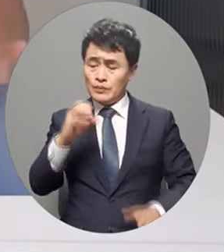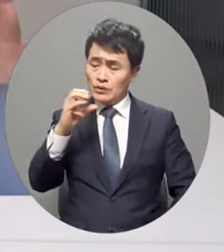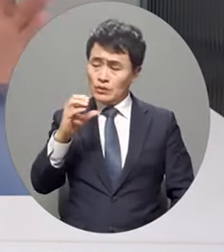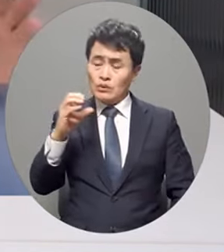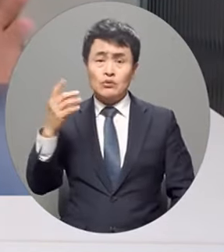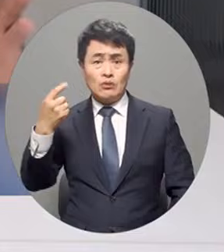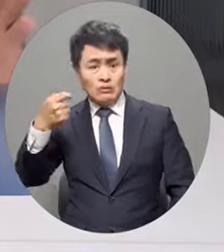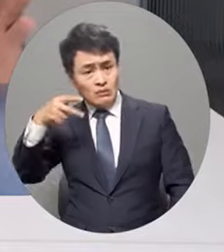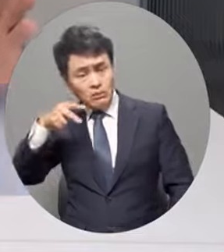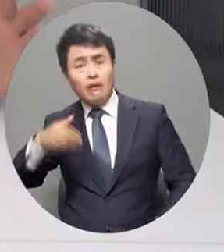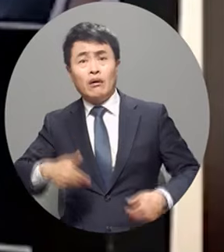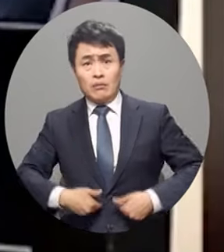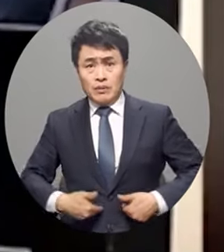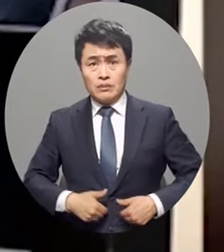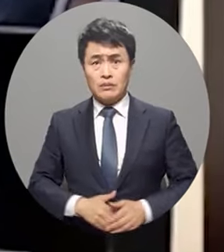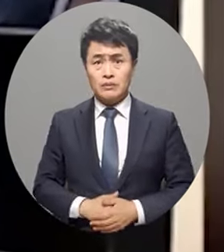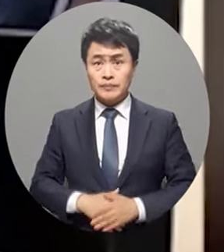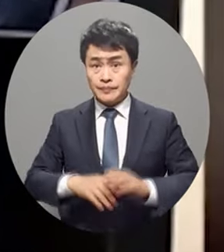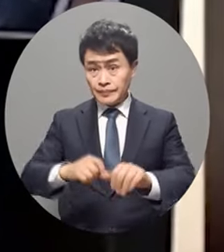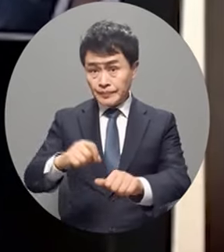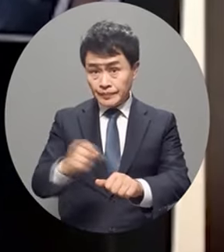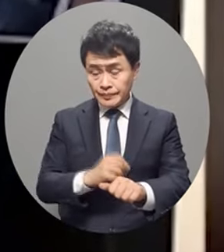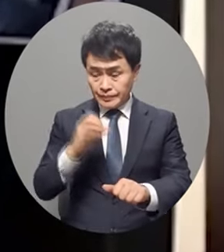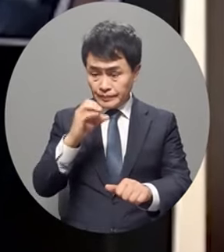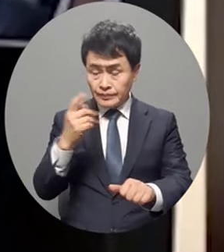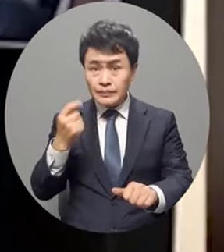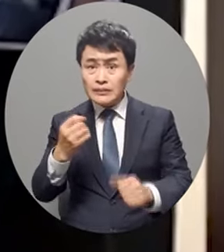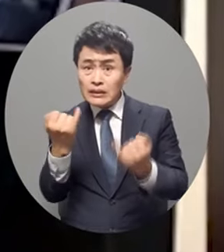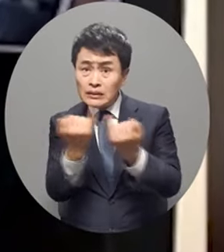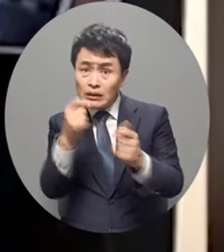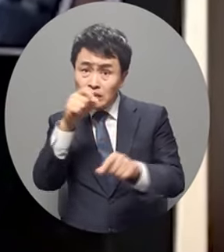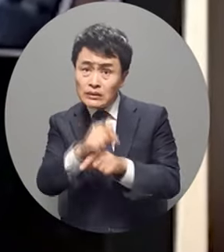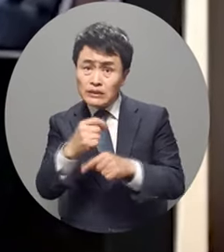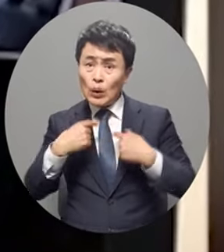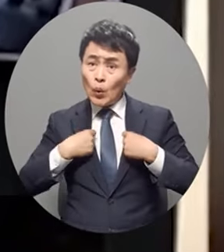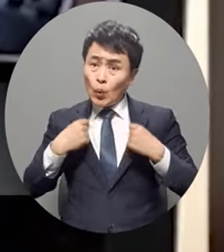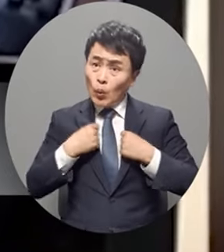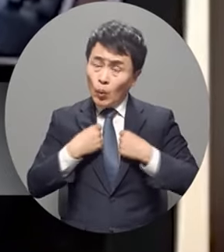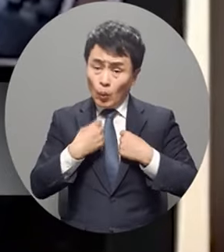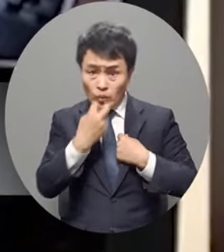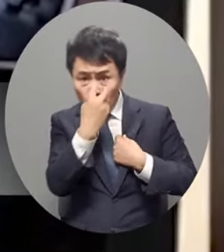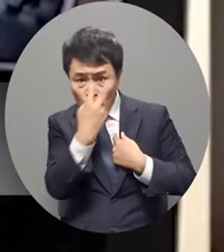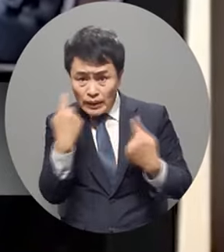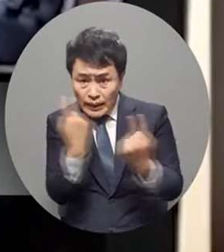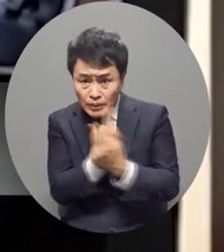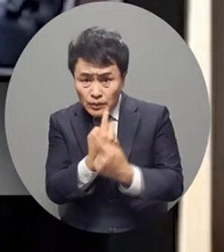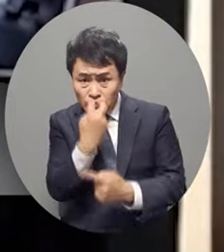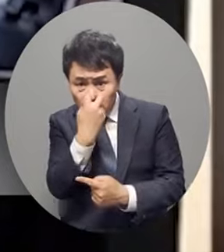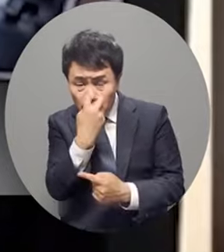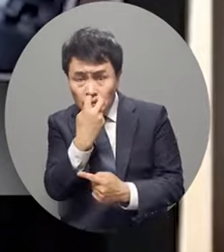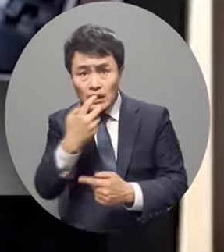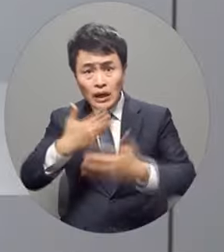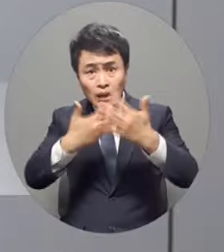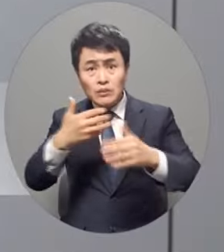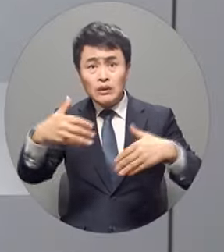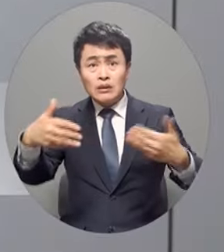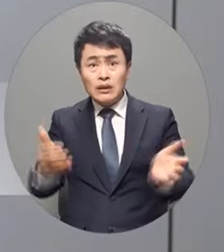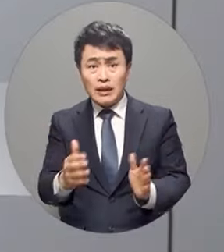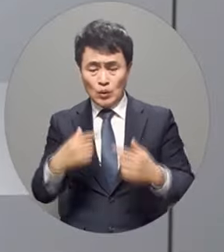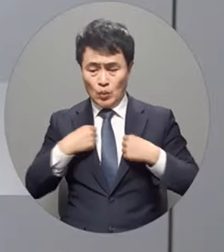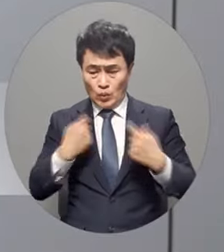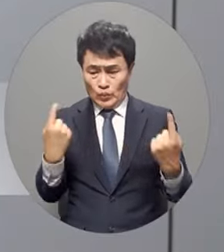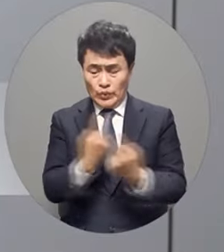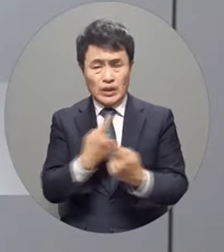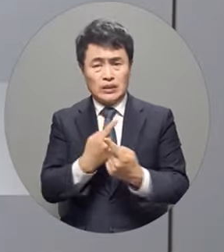없으면은 안 돼요 특히 CCTV 여성 직원 타리 시를 감시했다는 주장에 대해서는 화면에 담긴 곳은 실이